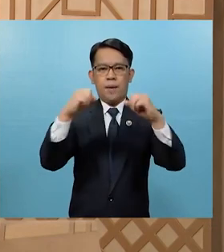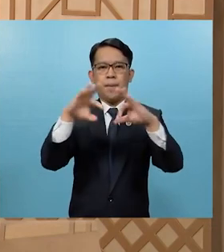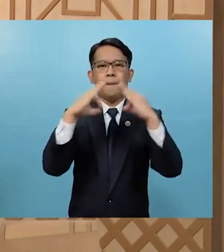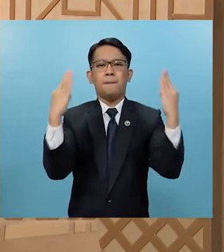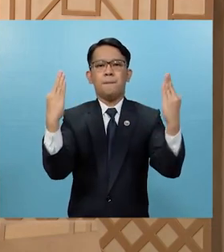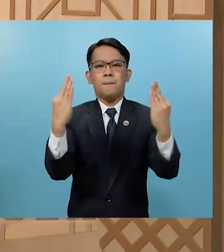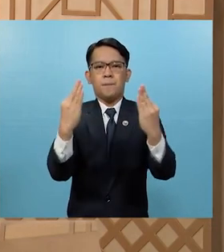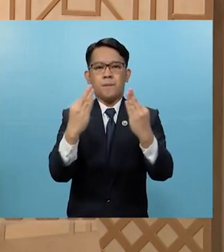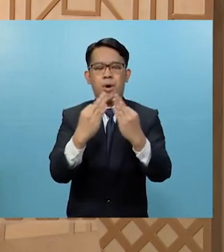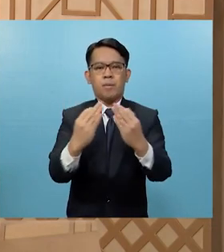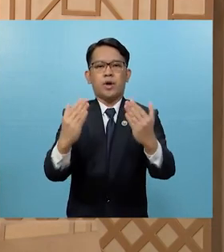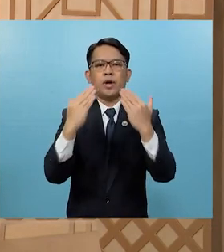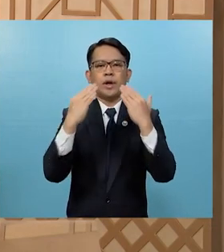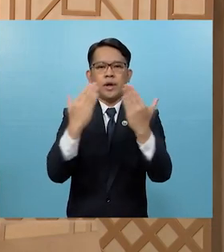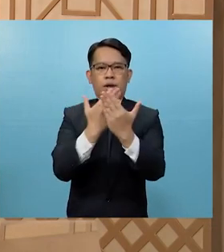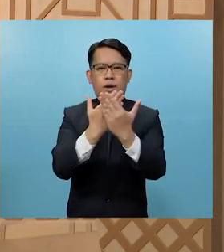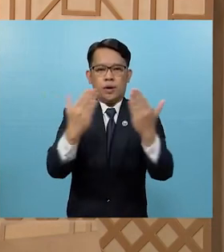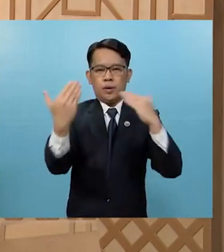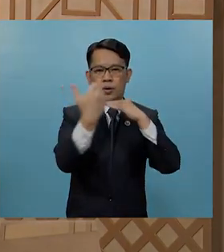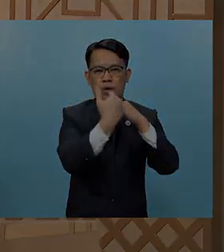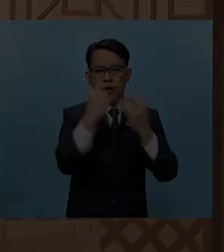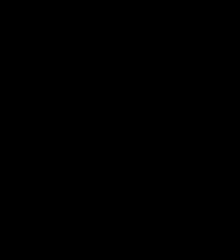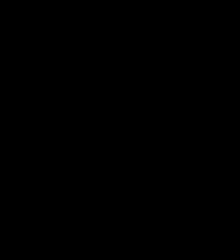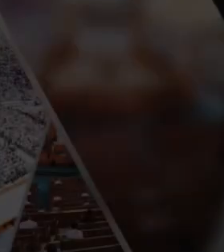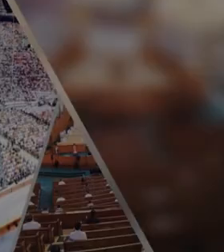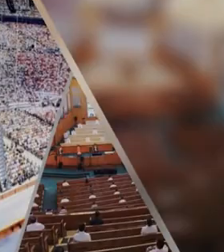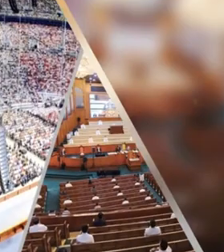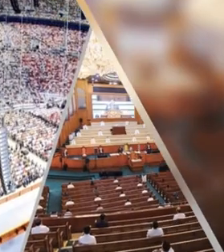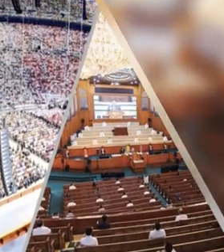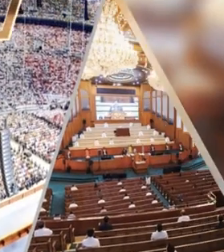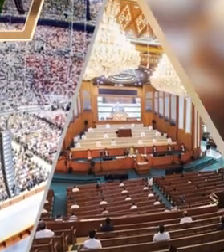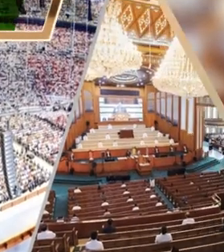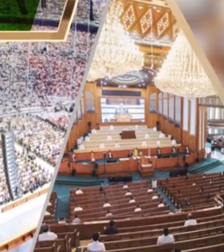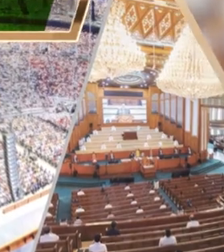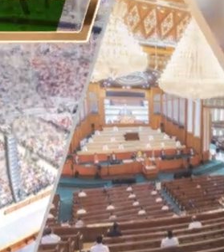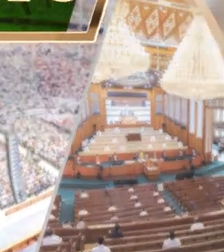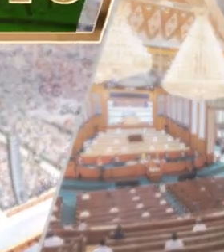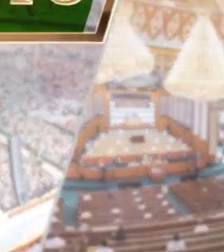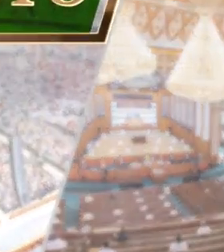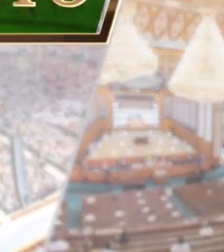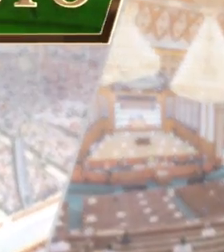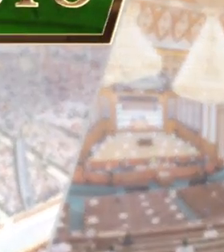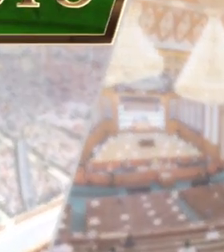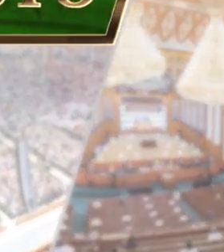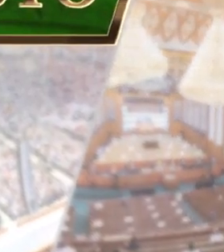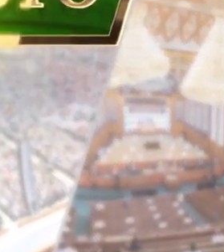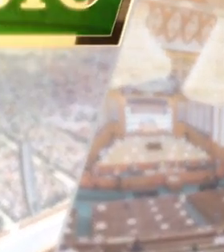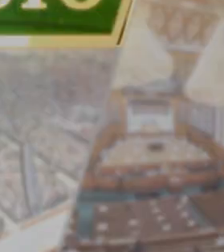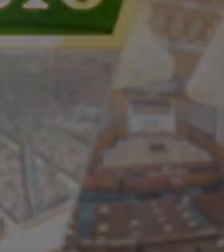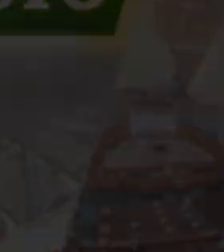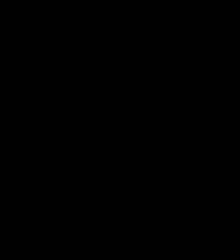sambahayan Maraming salamat po mga kaibigan Maraming salamat po Maraming salamat